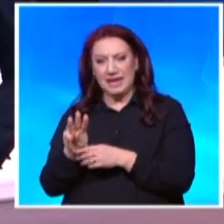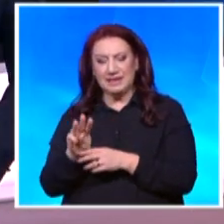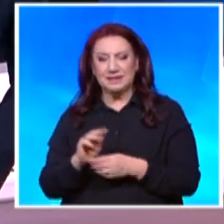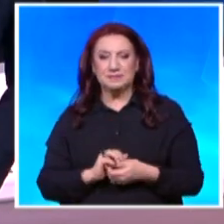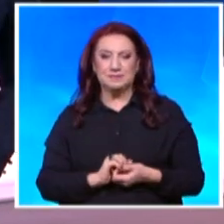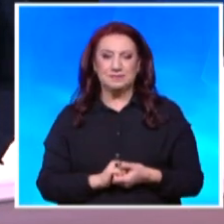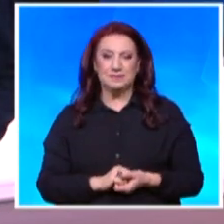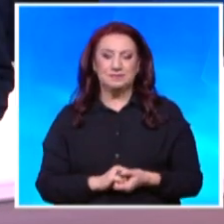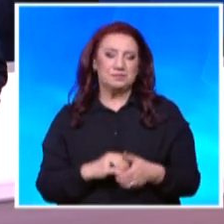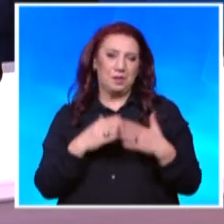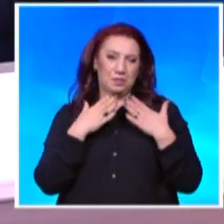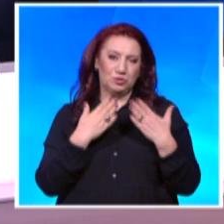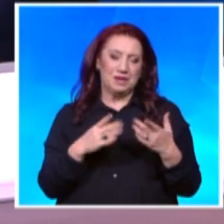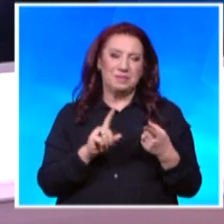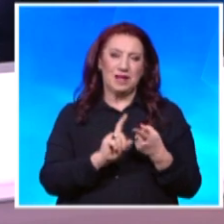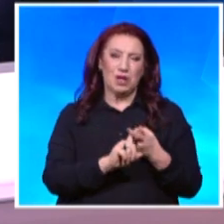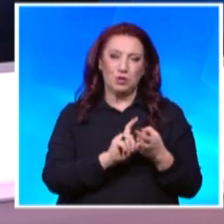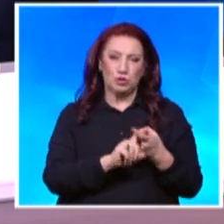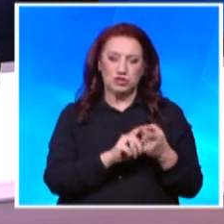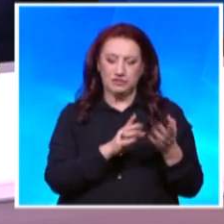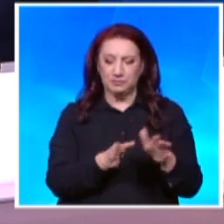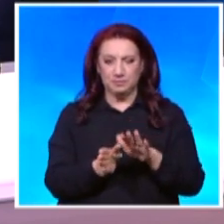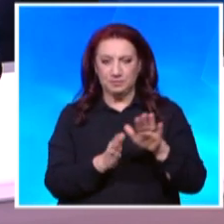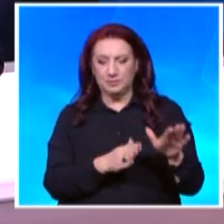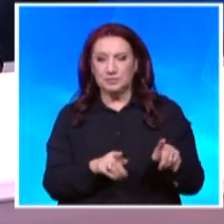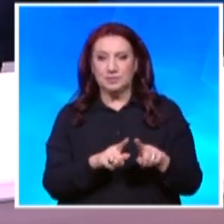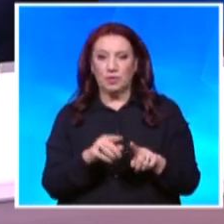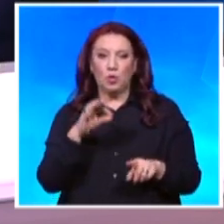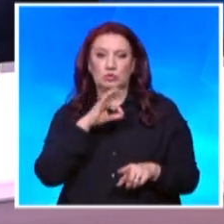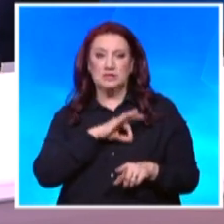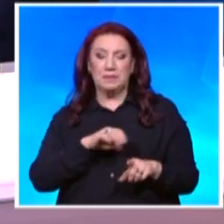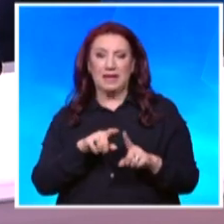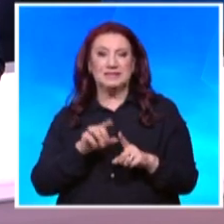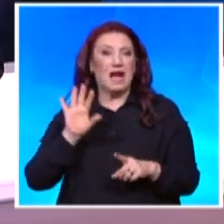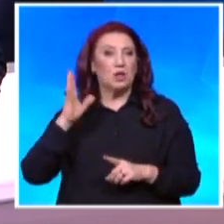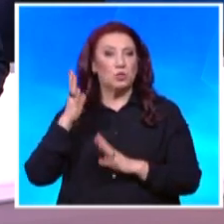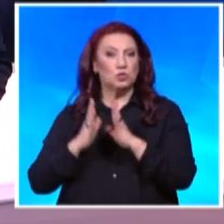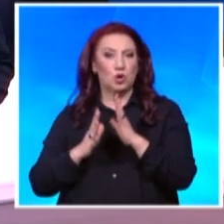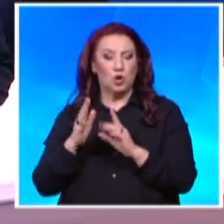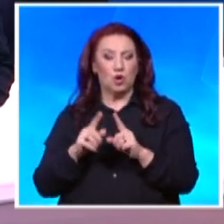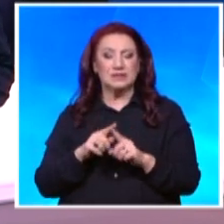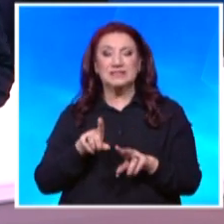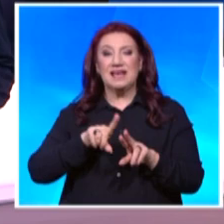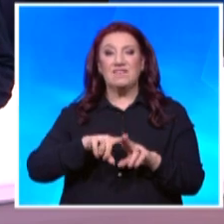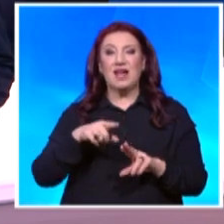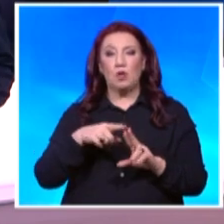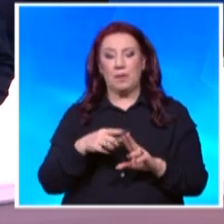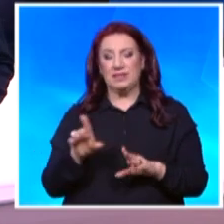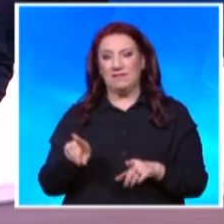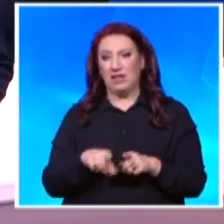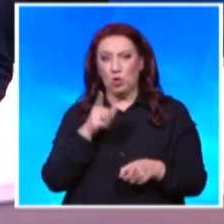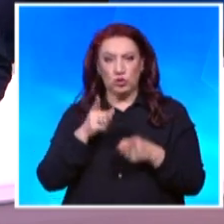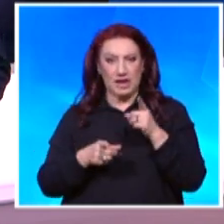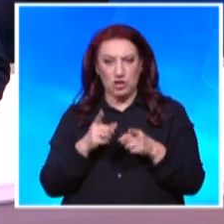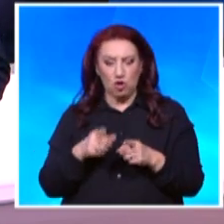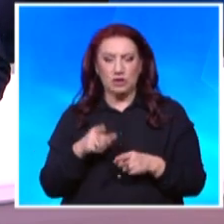от стадиона в Бистрица за победата на ЦСКА. Драматичен успех и за шампионите от Лудогорец при завръщането на Ивайло Петев в начало на тима. Орлите се наложиха с